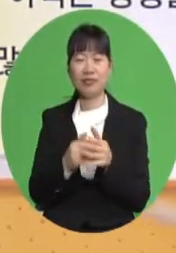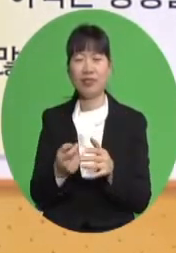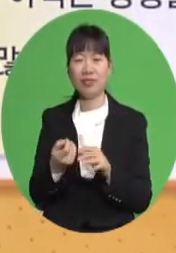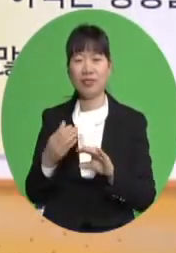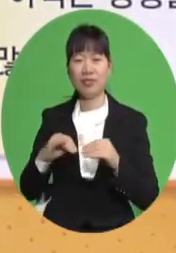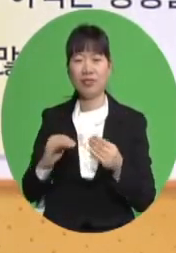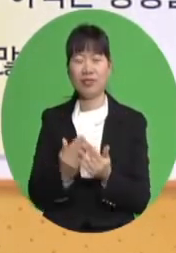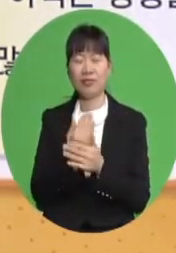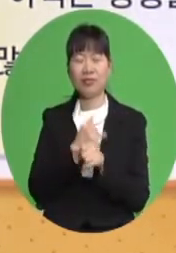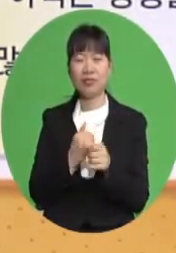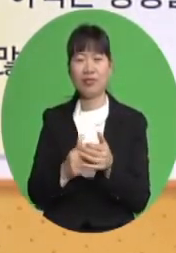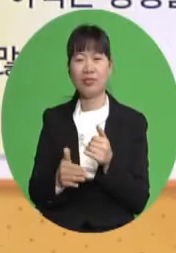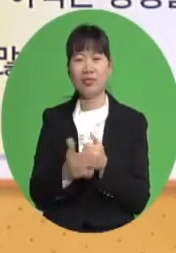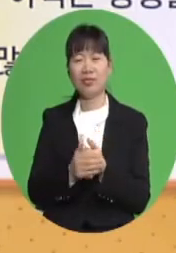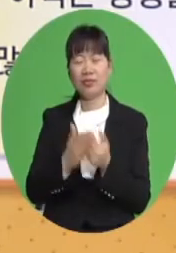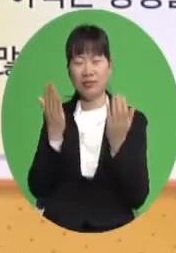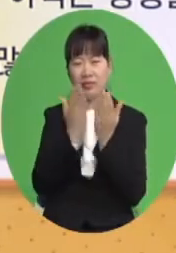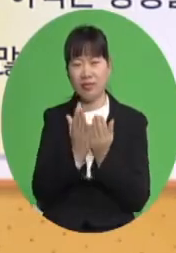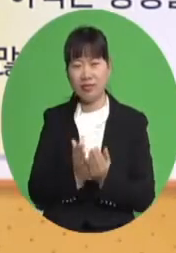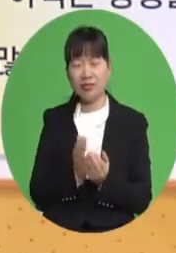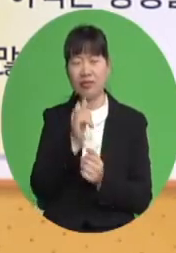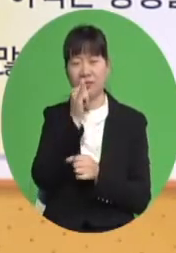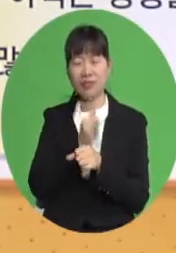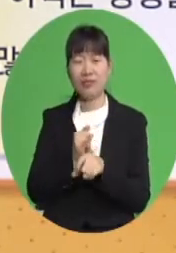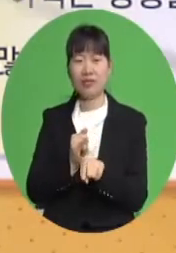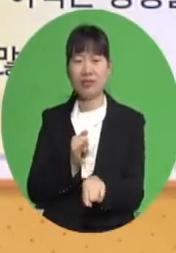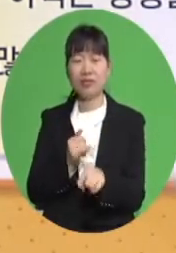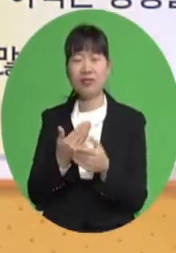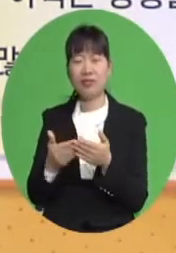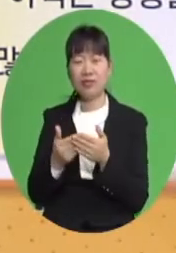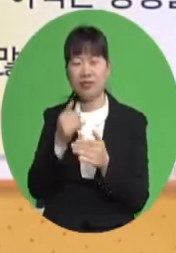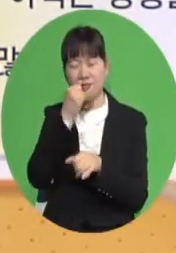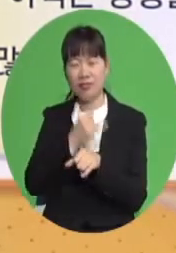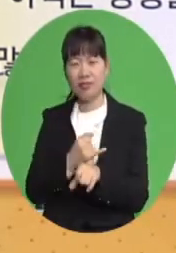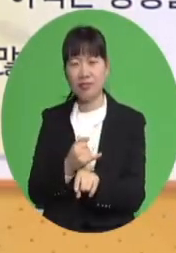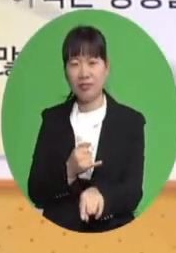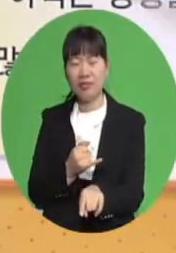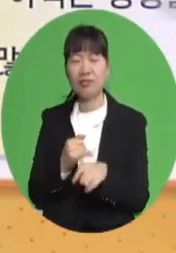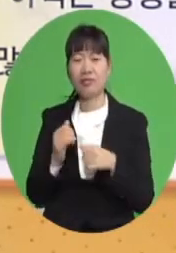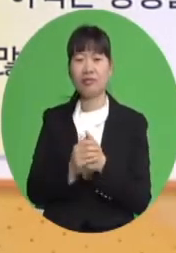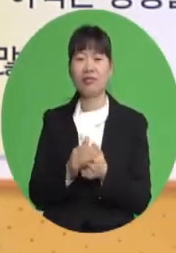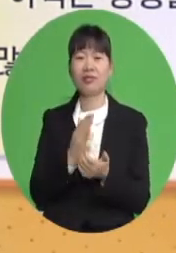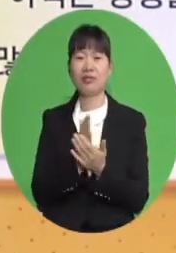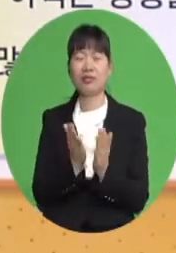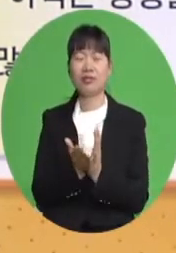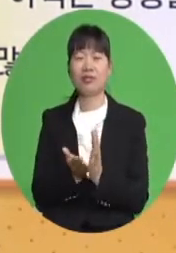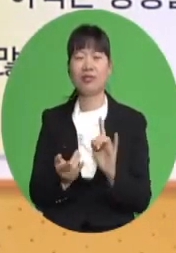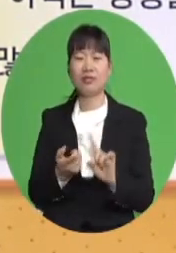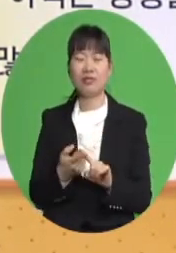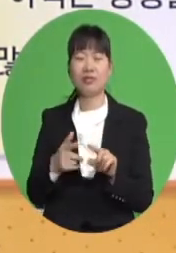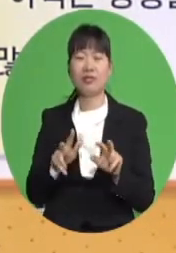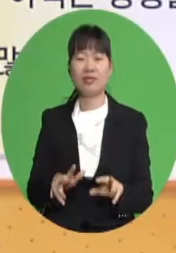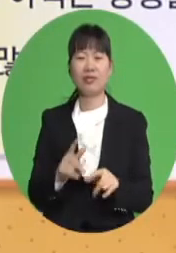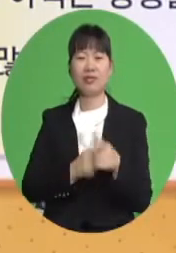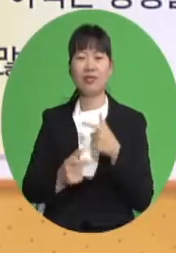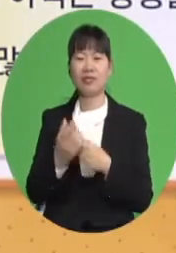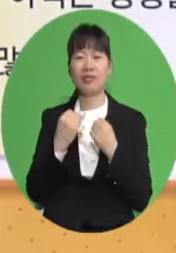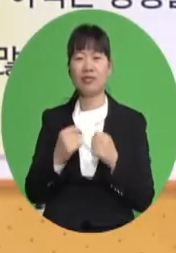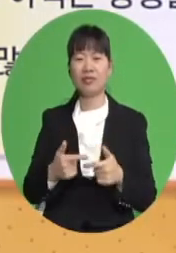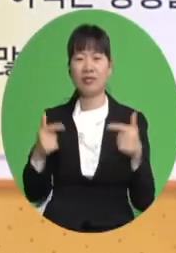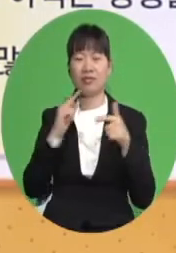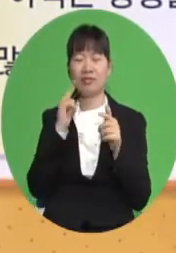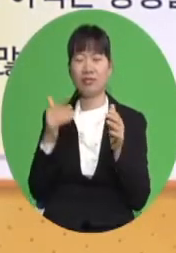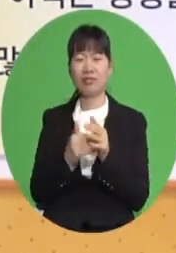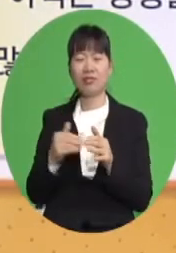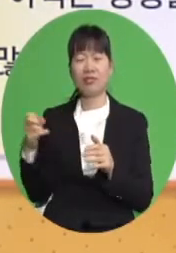소근육도 발달하다 보니까 퍼즐 맞추기 뭐 그림 그리기 뭐 예, 이런 것들이 좀 더 많아지죠.